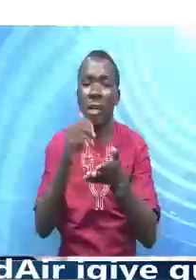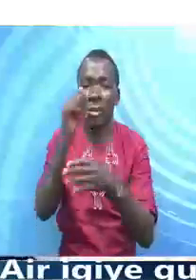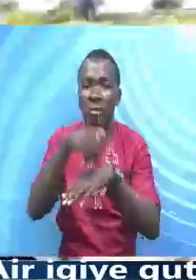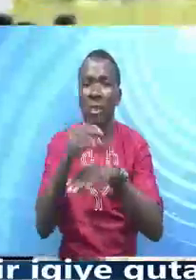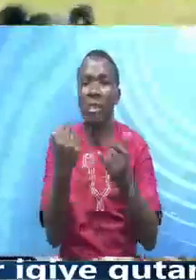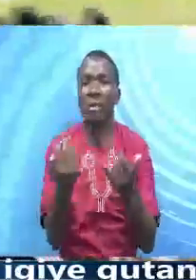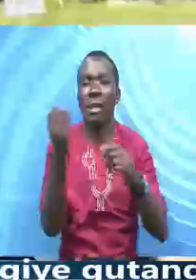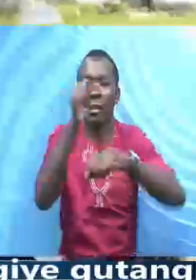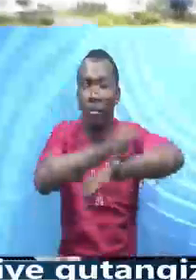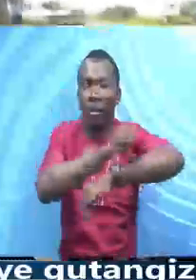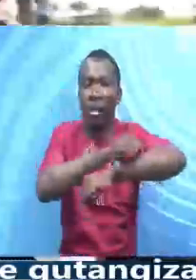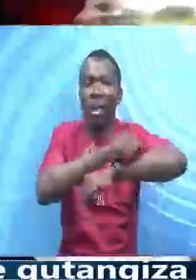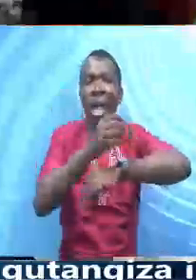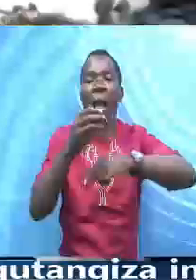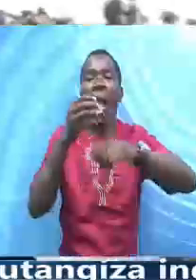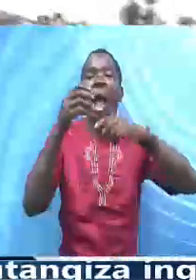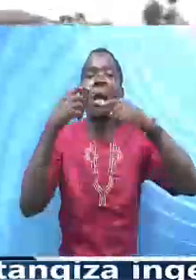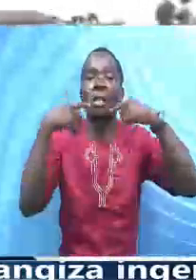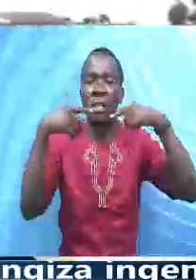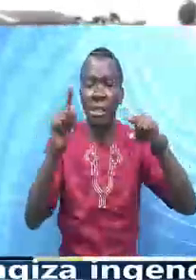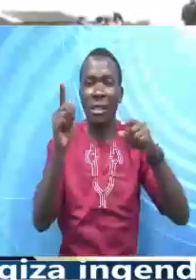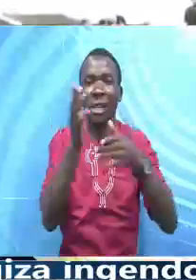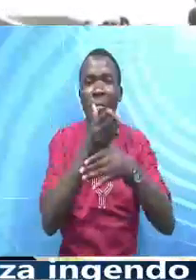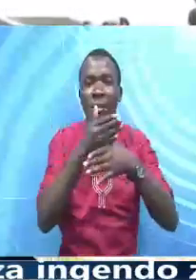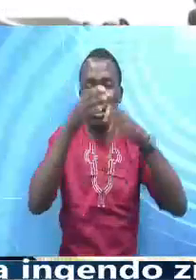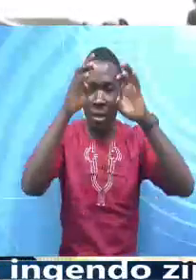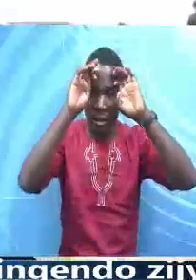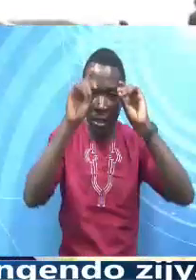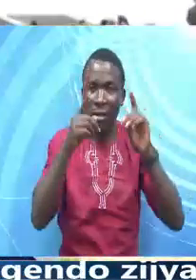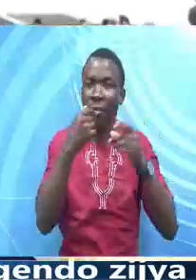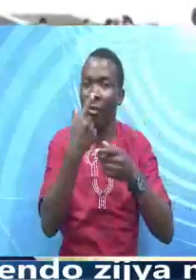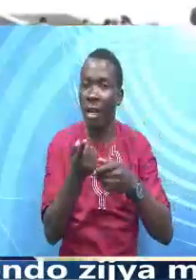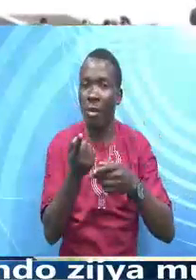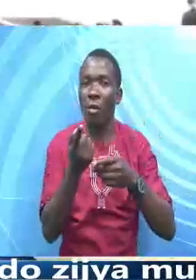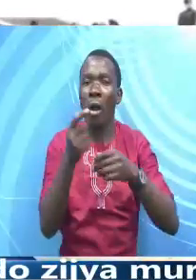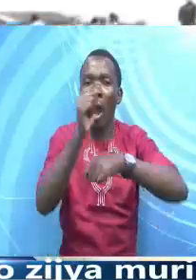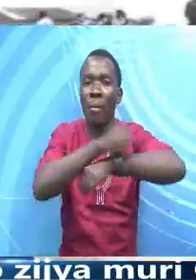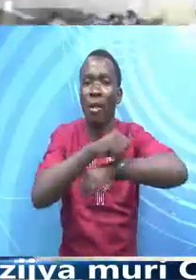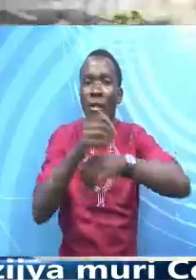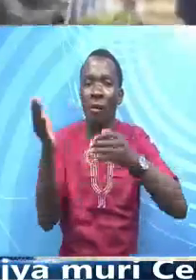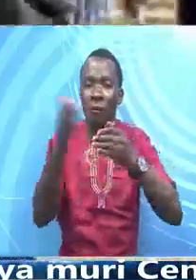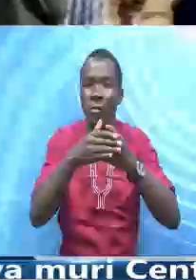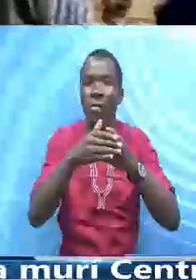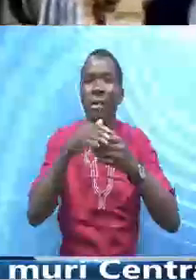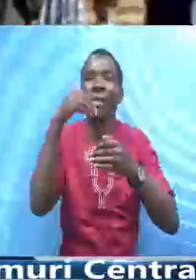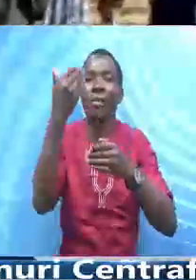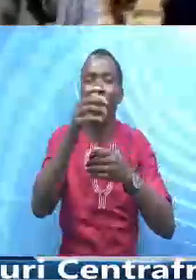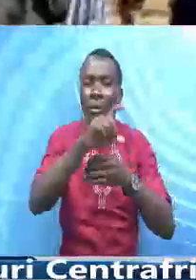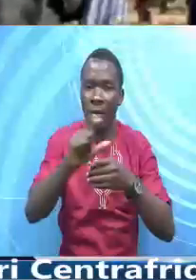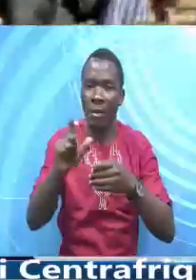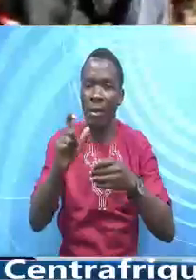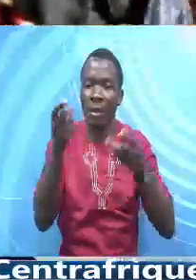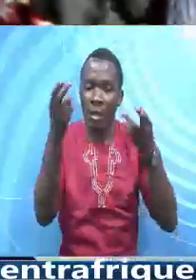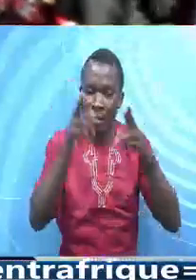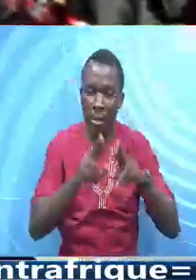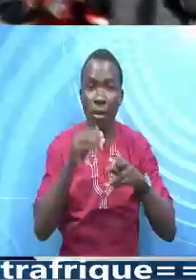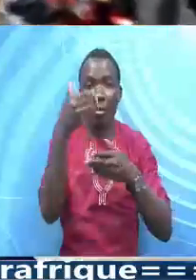y'Uburezi rimenyesha ko amashuri yo mu mujyi wa Kigali afunzwe mu gihe cy'ibyumweru bibiri. Ibi bikaba bije mu gihe icyorezo cya